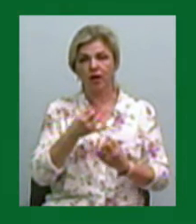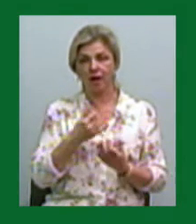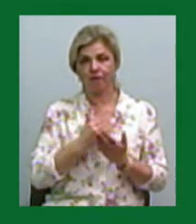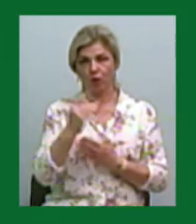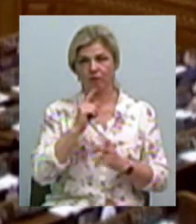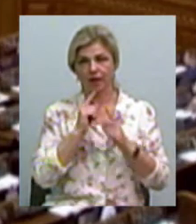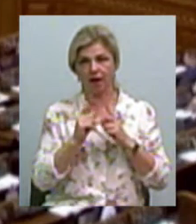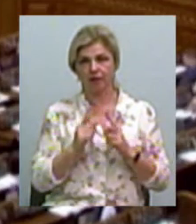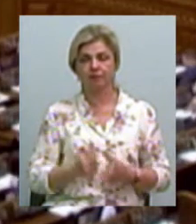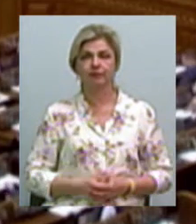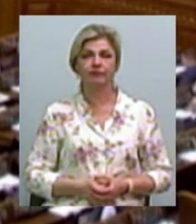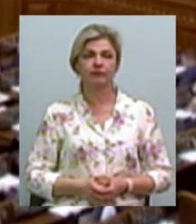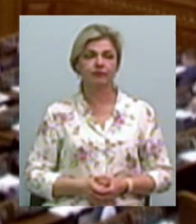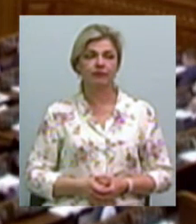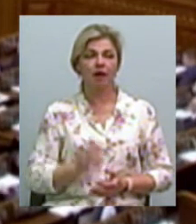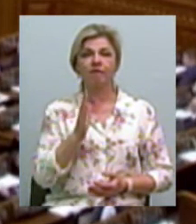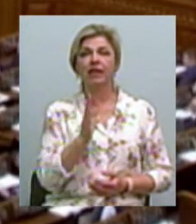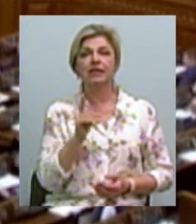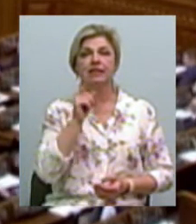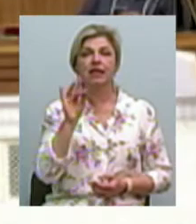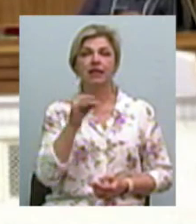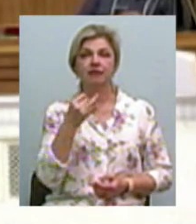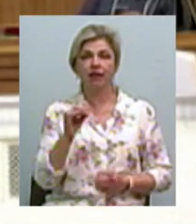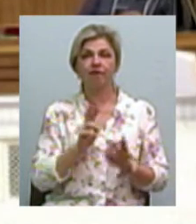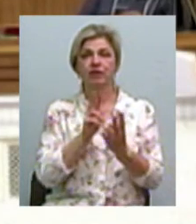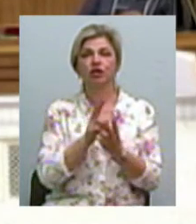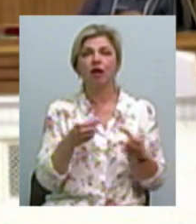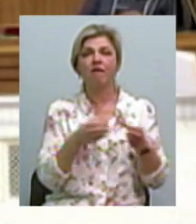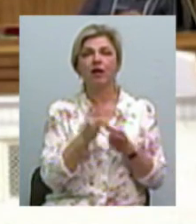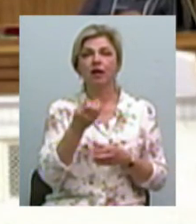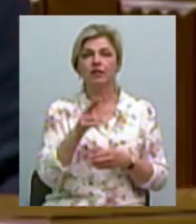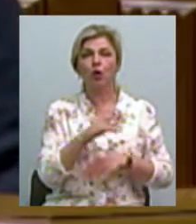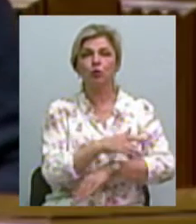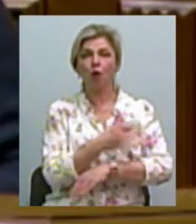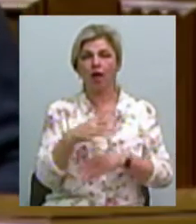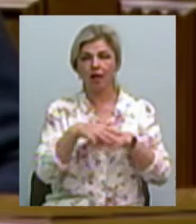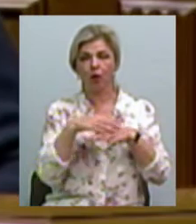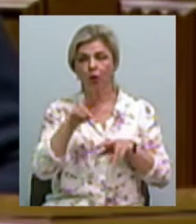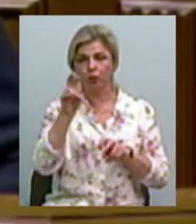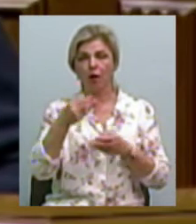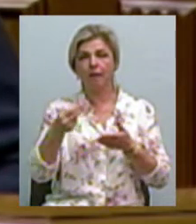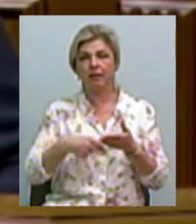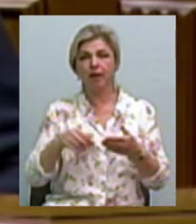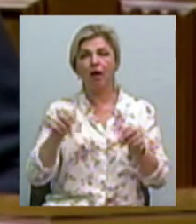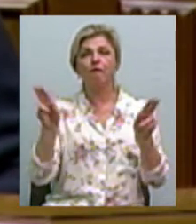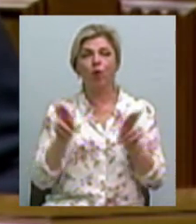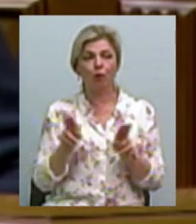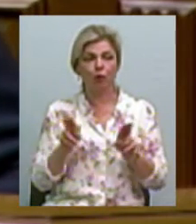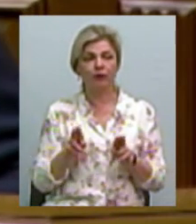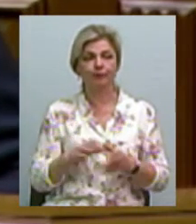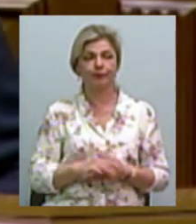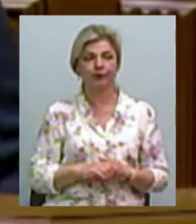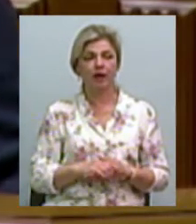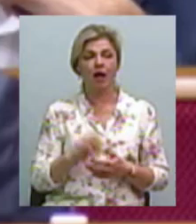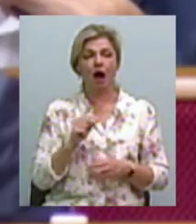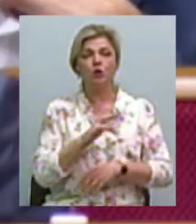Раді. Володимир Зеленський зустрічався з фракцією «Слуга народу». За підписання формули виступили три фракції – «Слуга